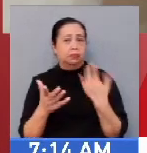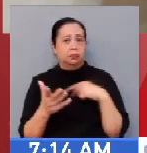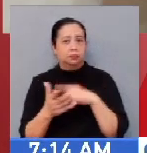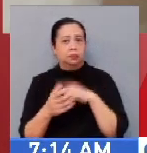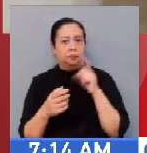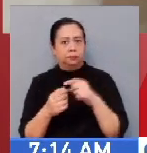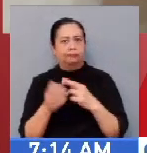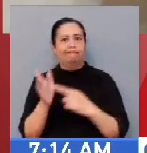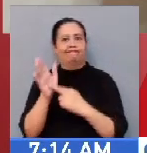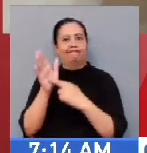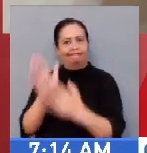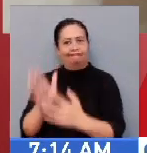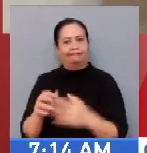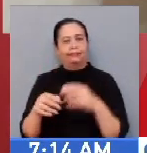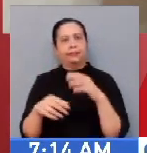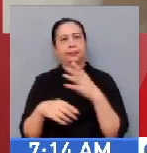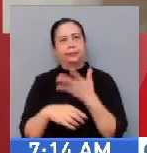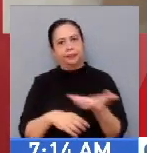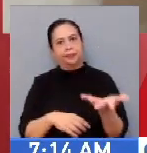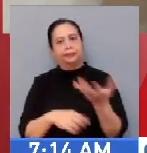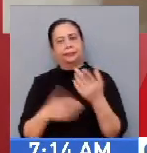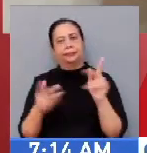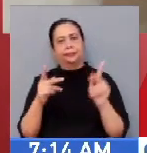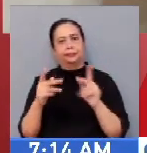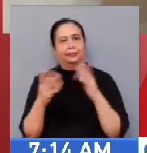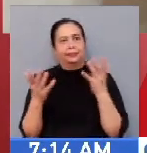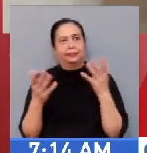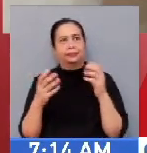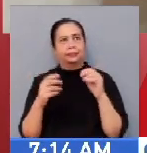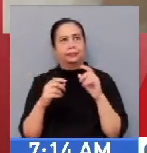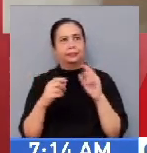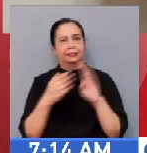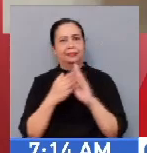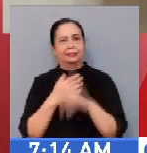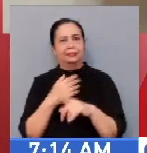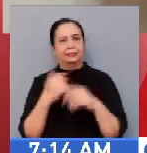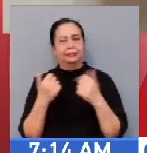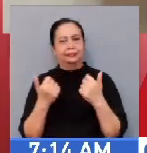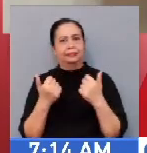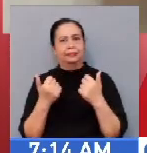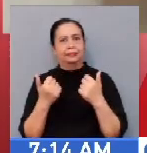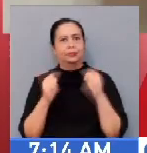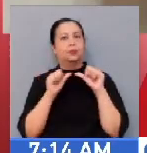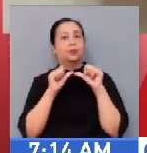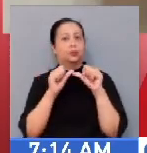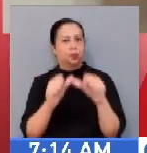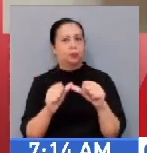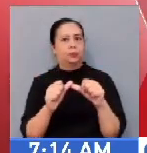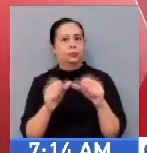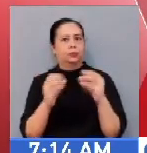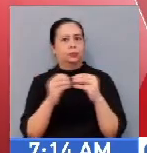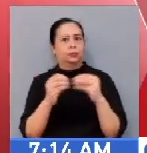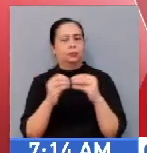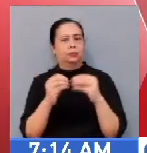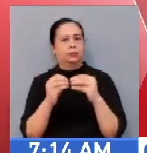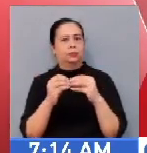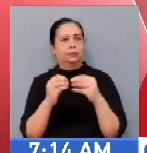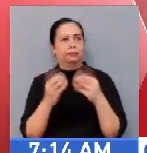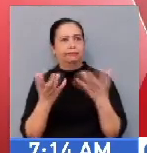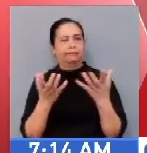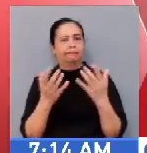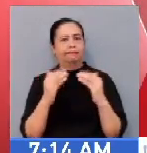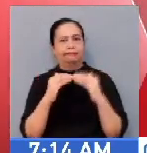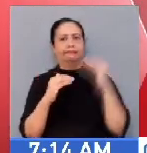representasyon ang mga ito. Para ibalik yung pagpatuloy at lalong higitan yung mga